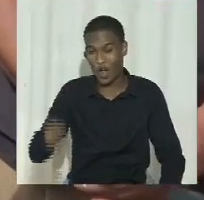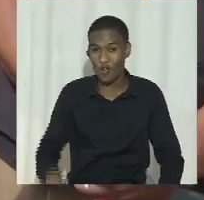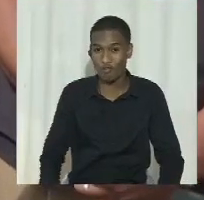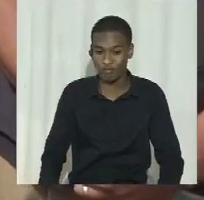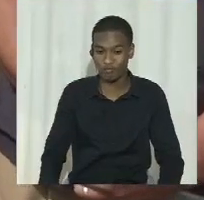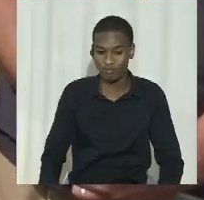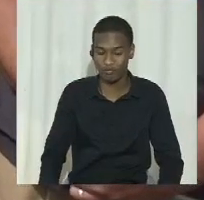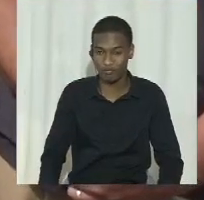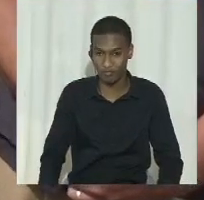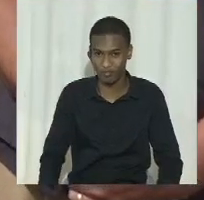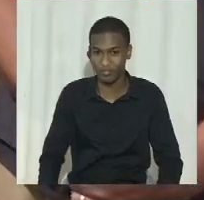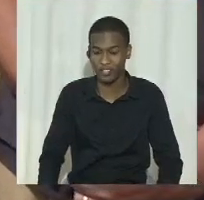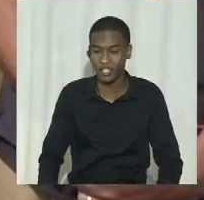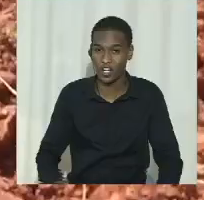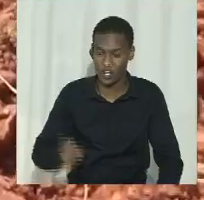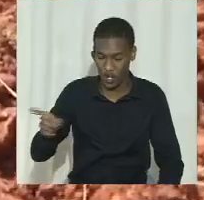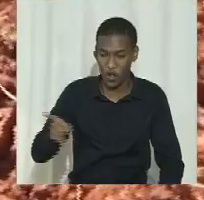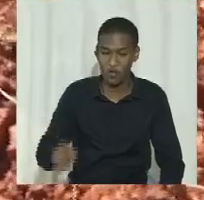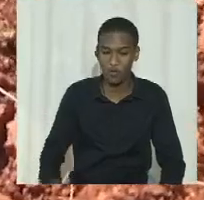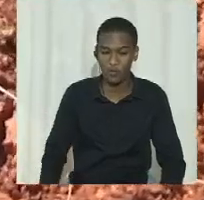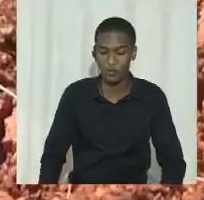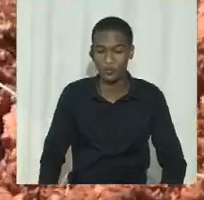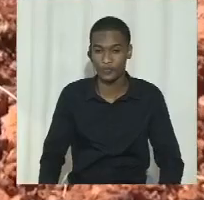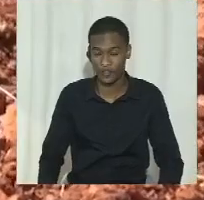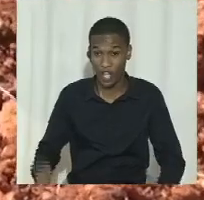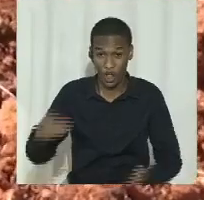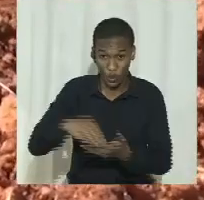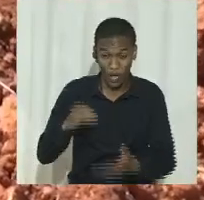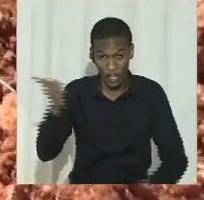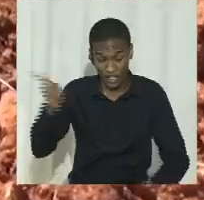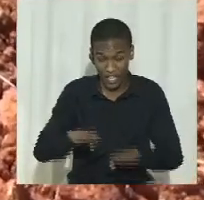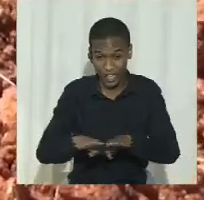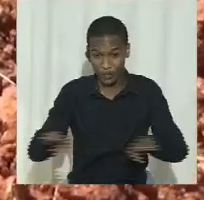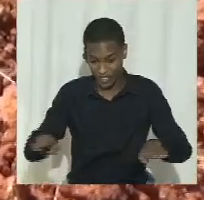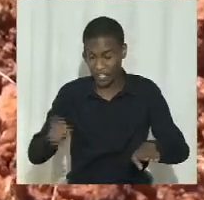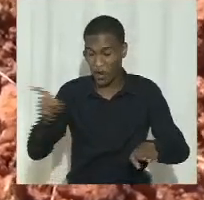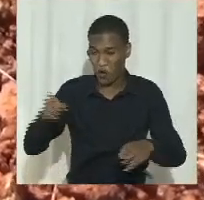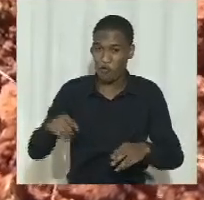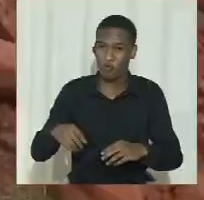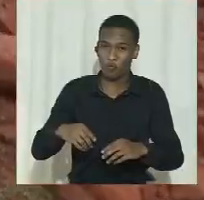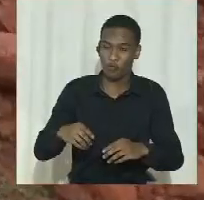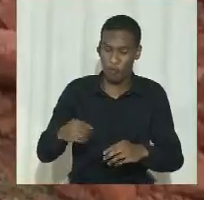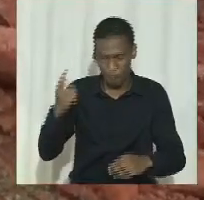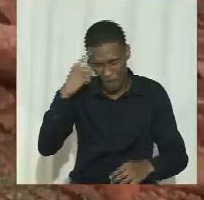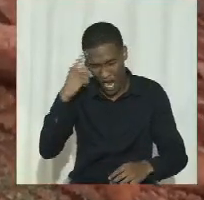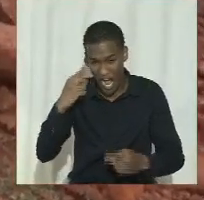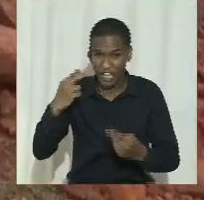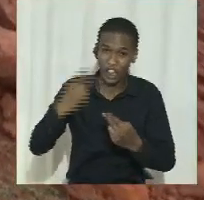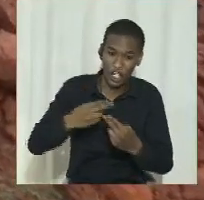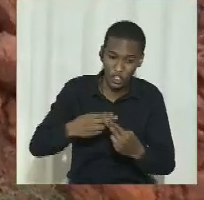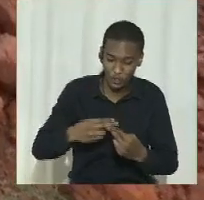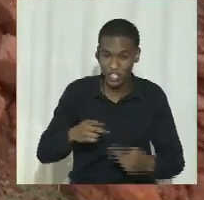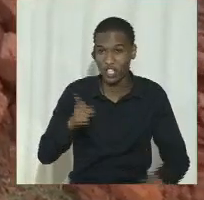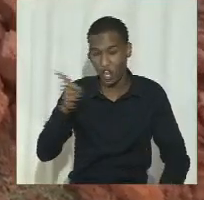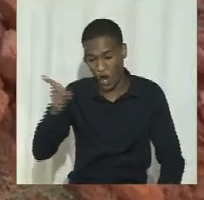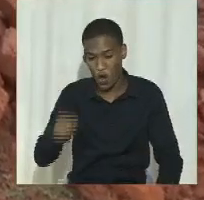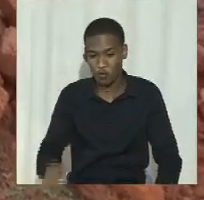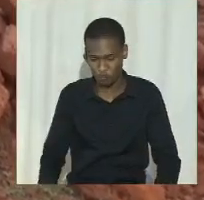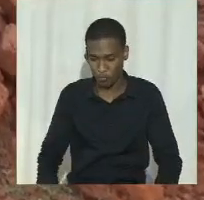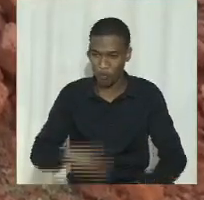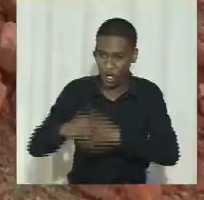ny DGR ny tasy. Tonga tety an-toerana maika ihany koa ny teknisianina avy eo amin'ny BNGRC sy ny yoga nanao ny